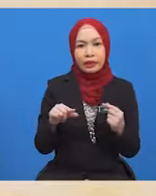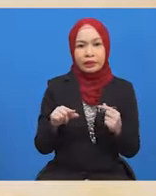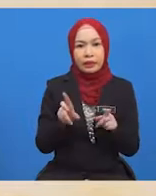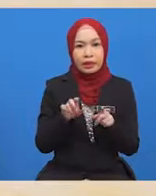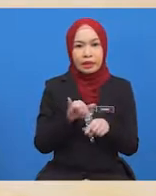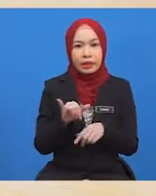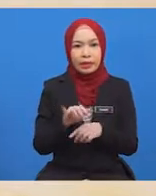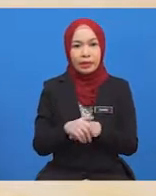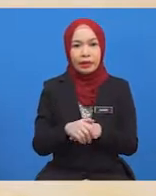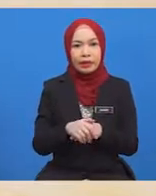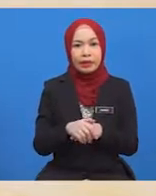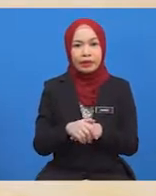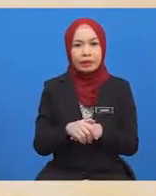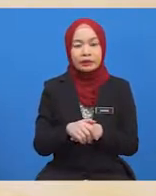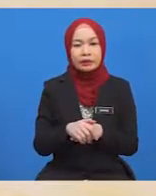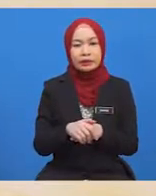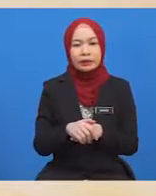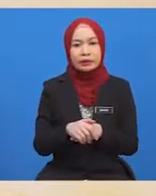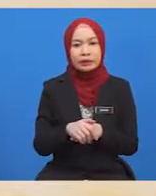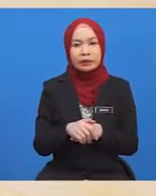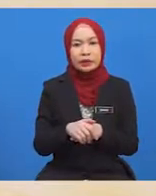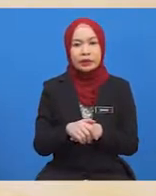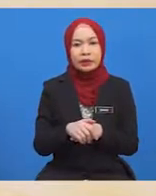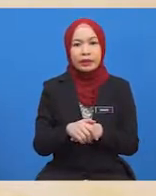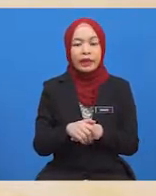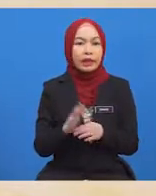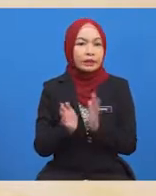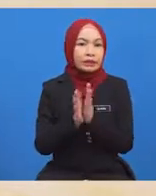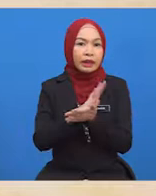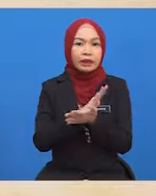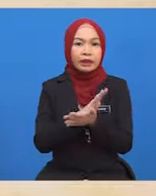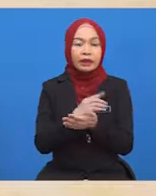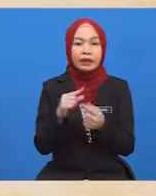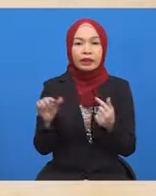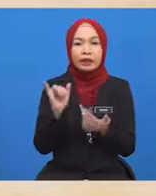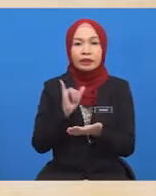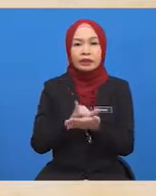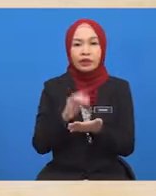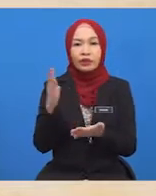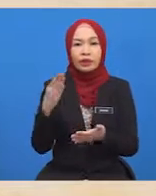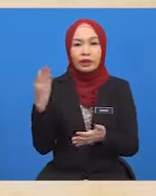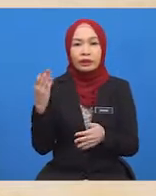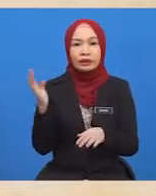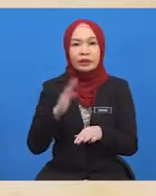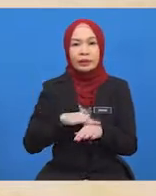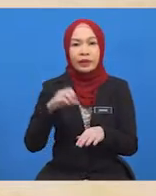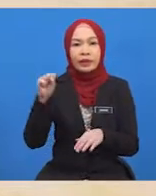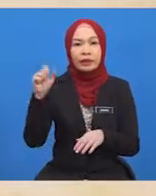Maka, garis tersebut ialah nomor kepada satah PSTU.